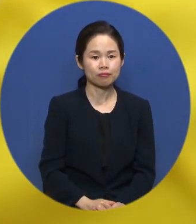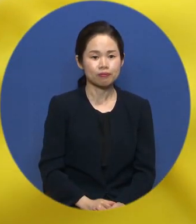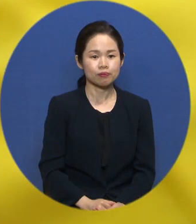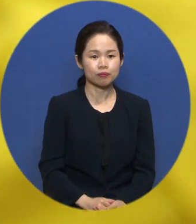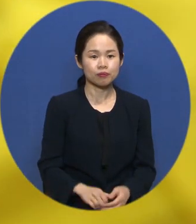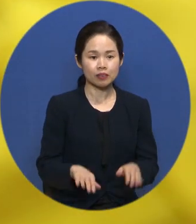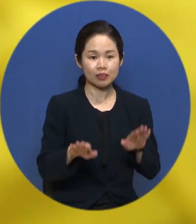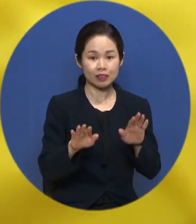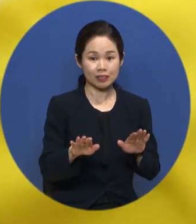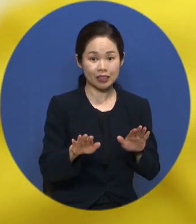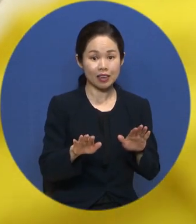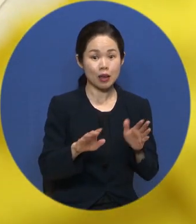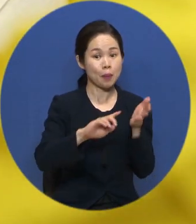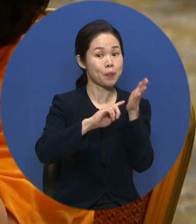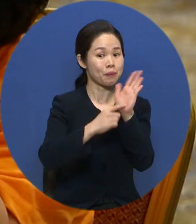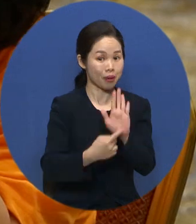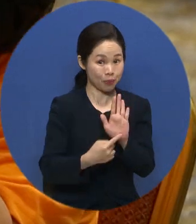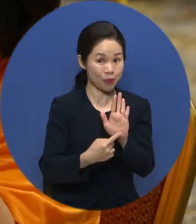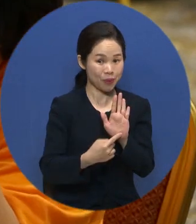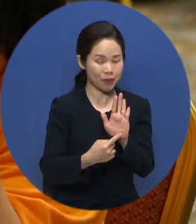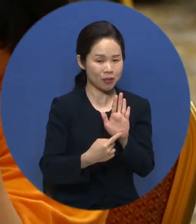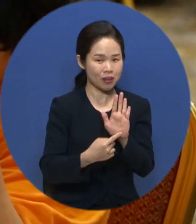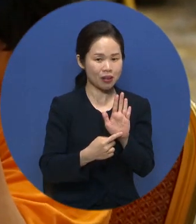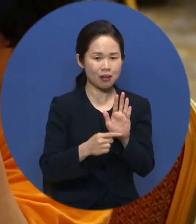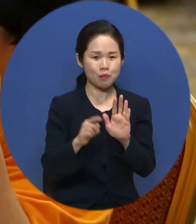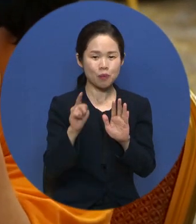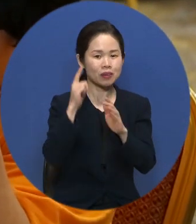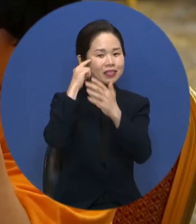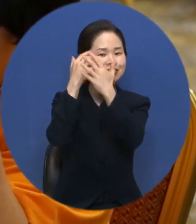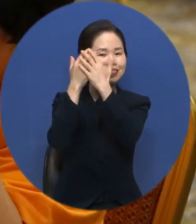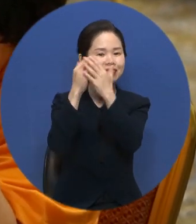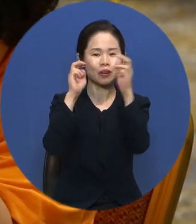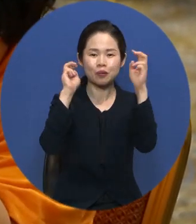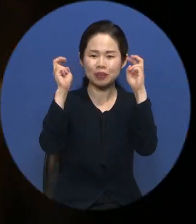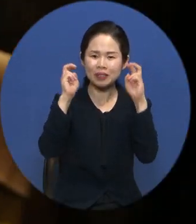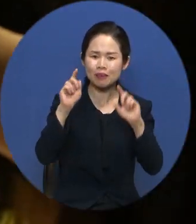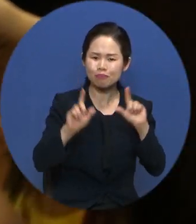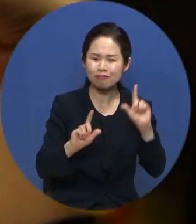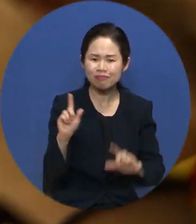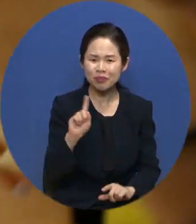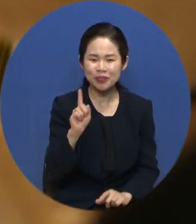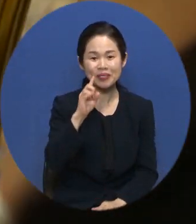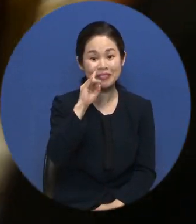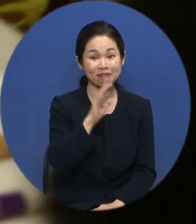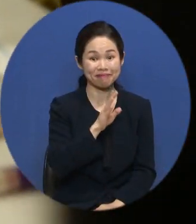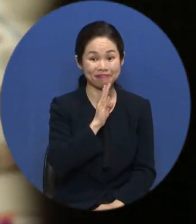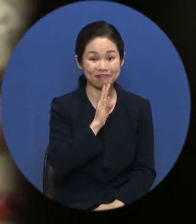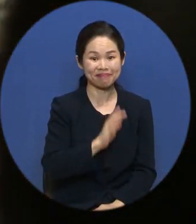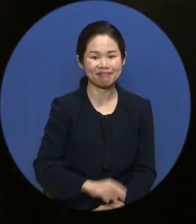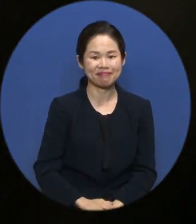이제 발표의 시간. 어떤 회사들이 만들어졌을지 궁금하시죠?